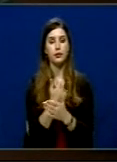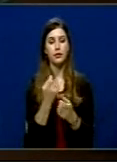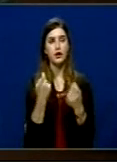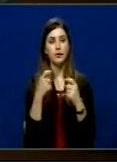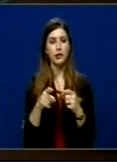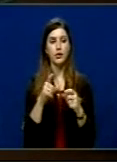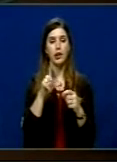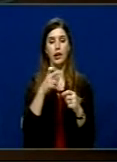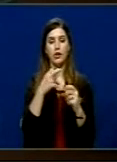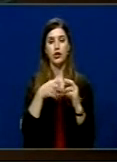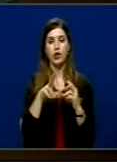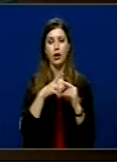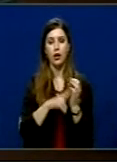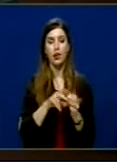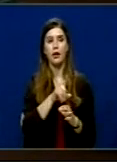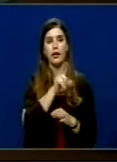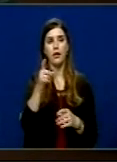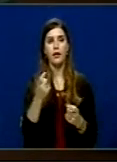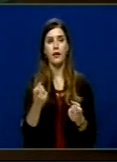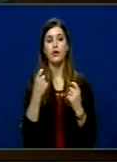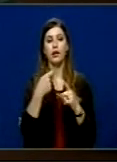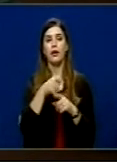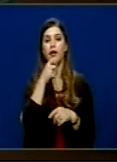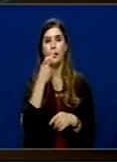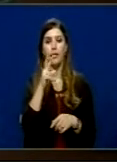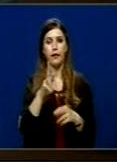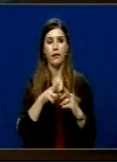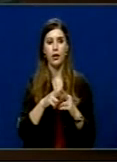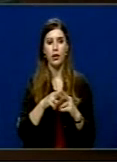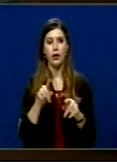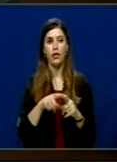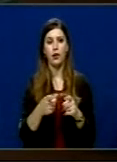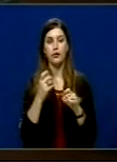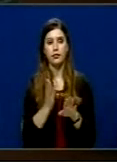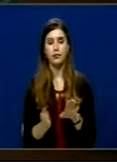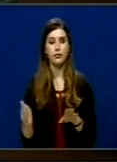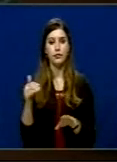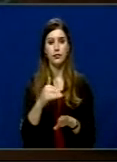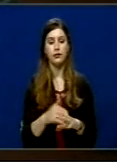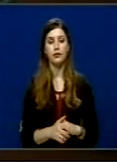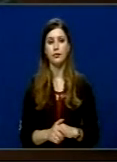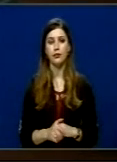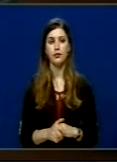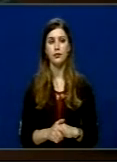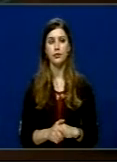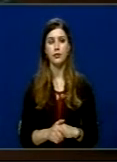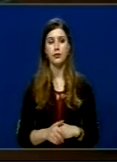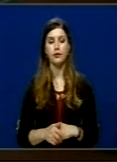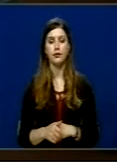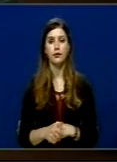fshati Mleqan deri në dalje të fshatit Kiev, në pjesën rreth fshatit Cerovik. Ky devijim